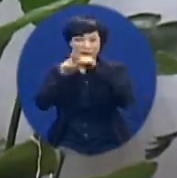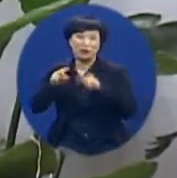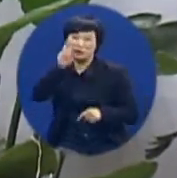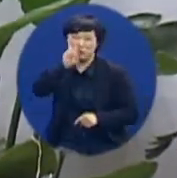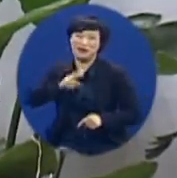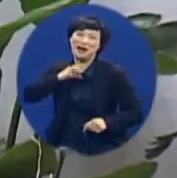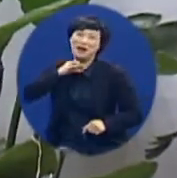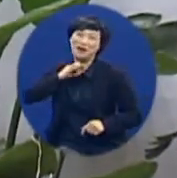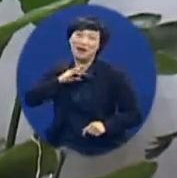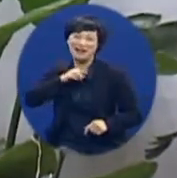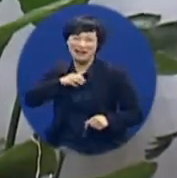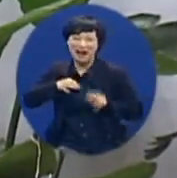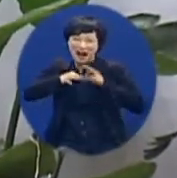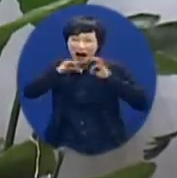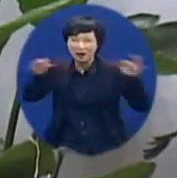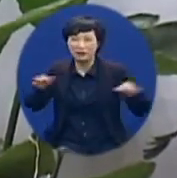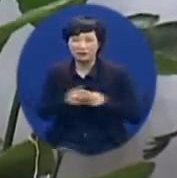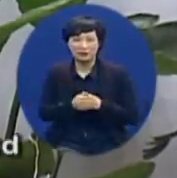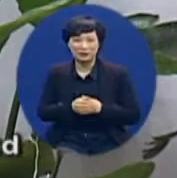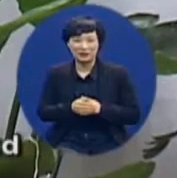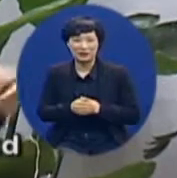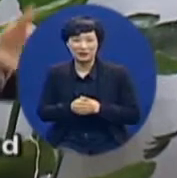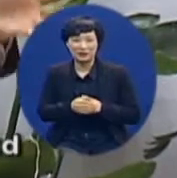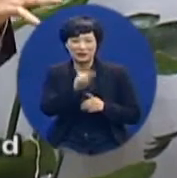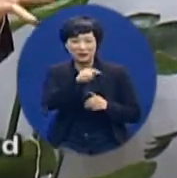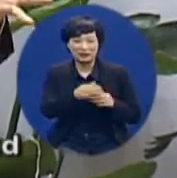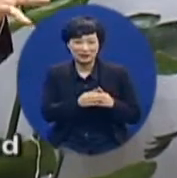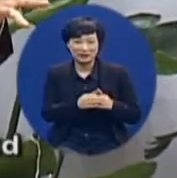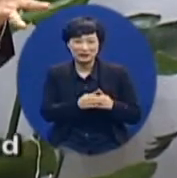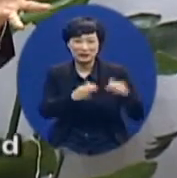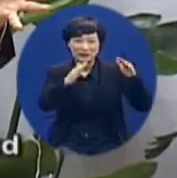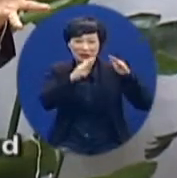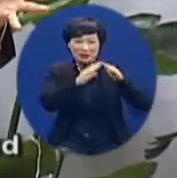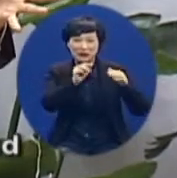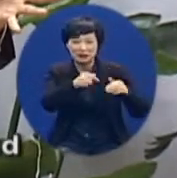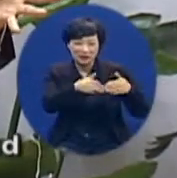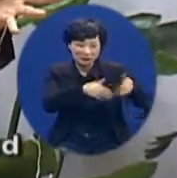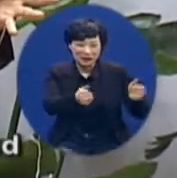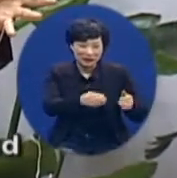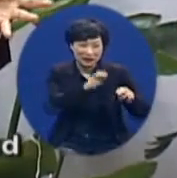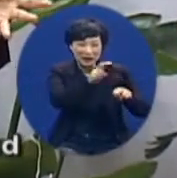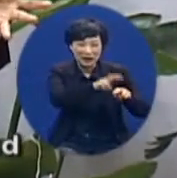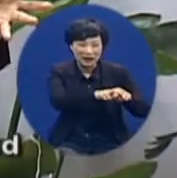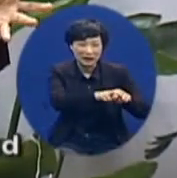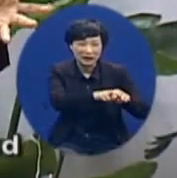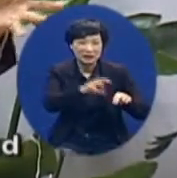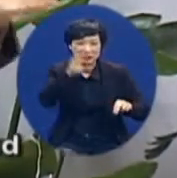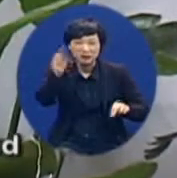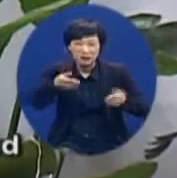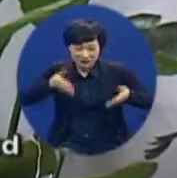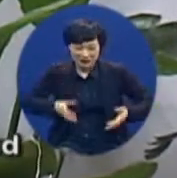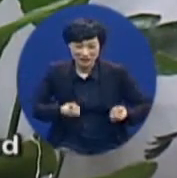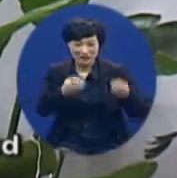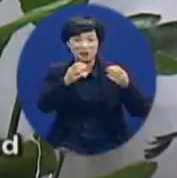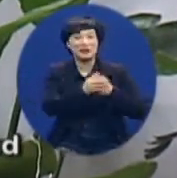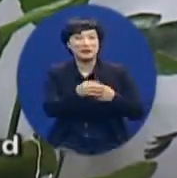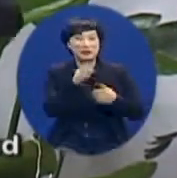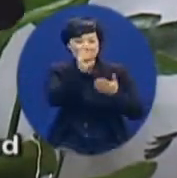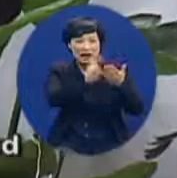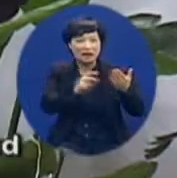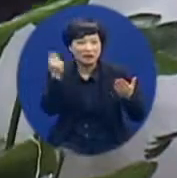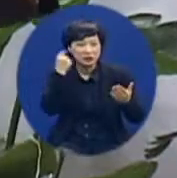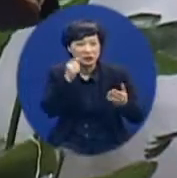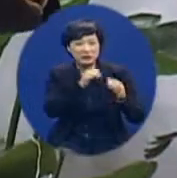그러면 방에 앉아서이 성탄절 찬양을 듣고 박수를 팍